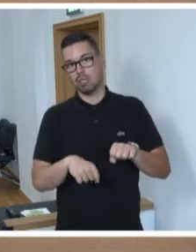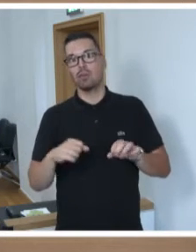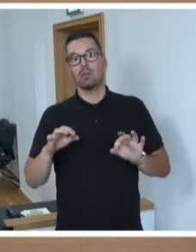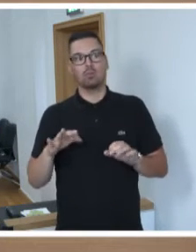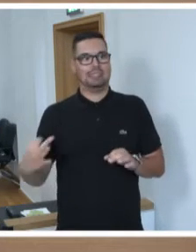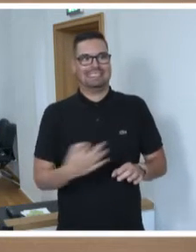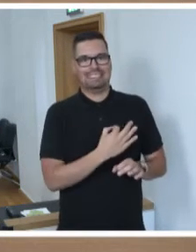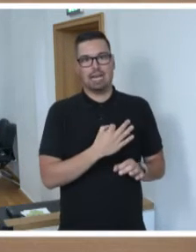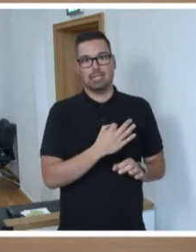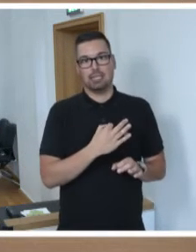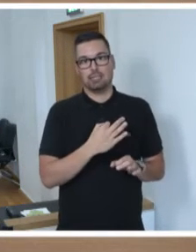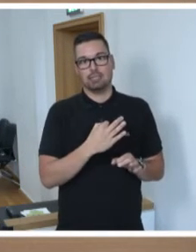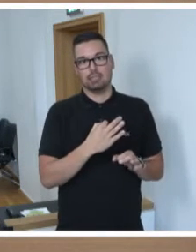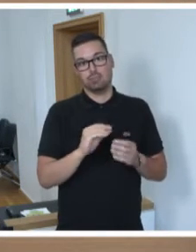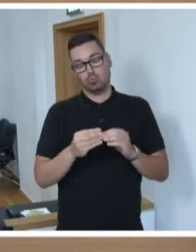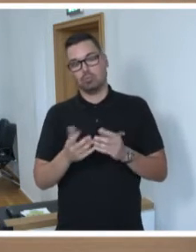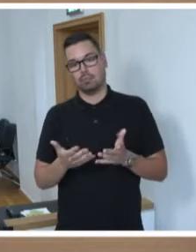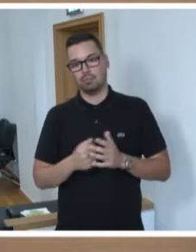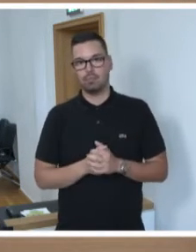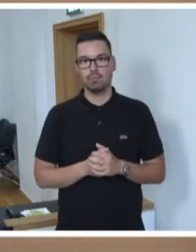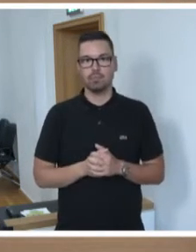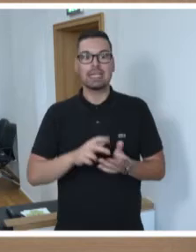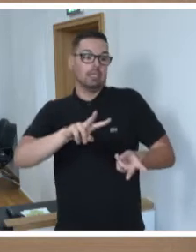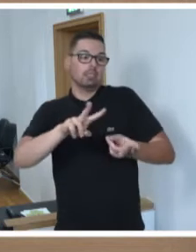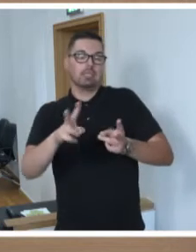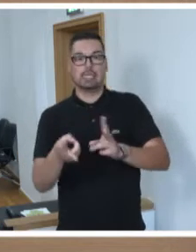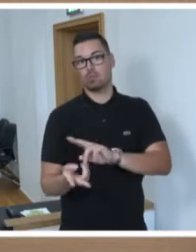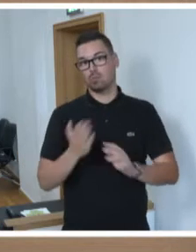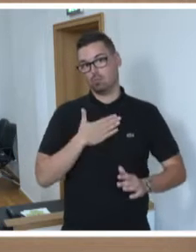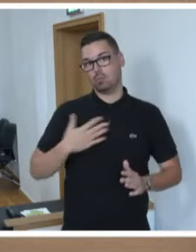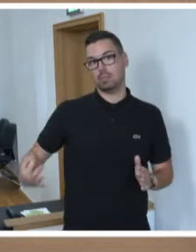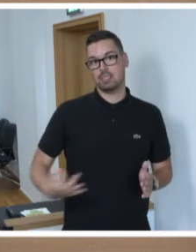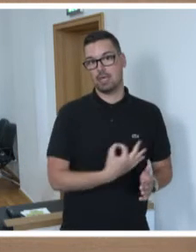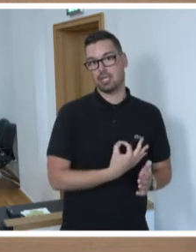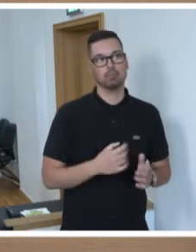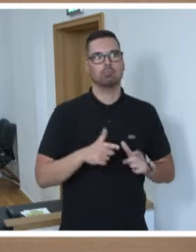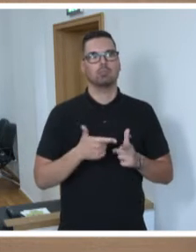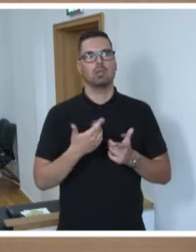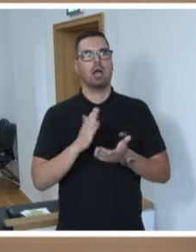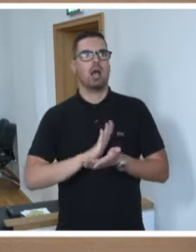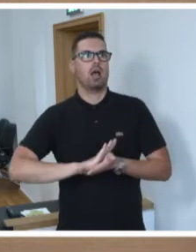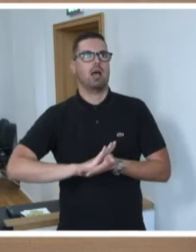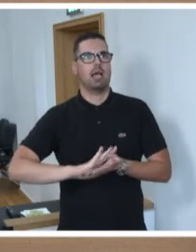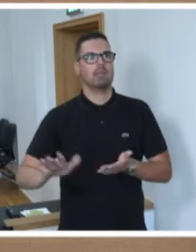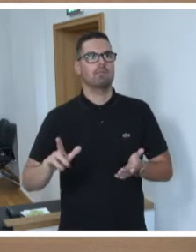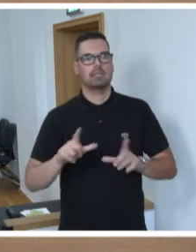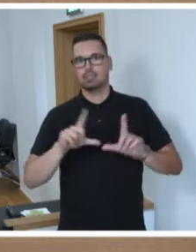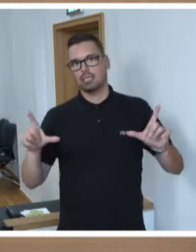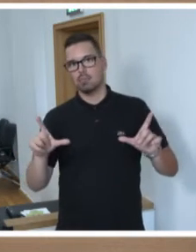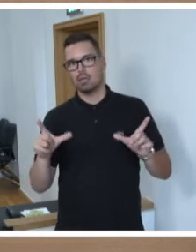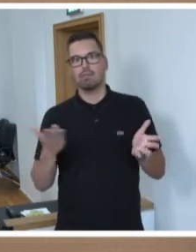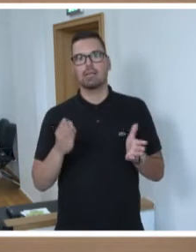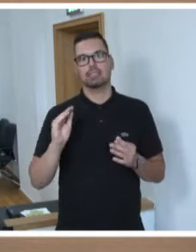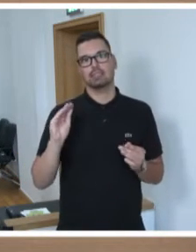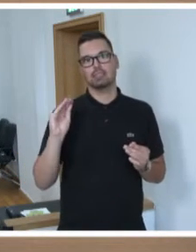Saarland mindestens billigend in Kauf genommen. Transformation, das ist für uns im Saarland nicht irgendein Thema. Die Frage, was der Antrieb der Zukunft